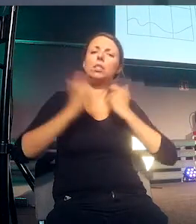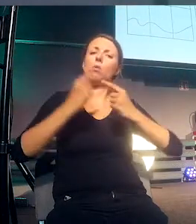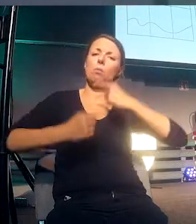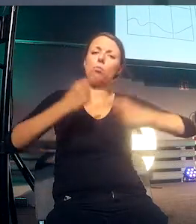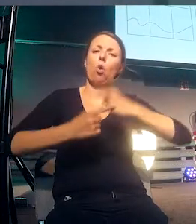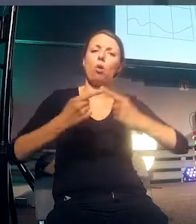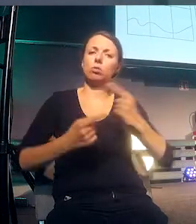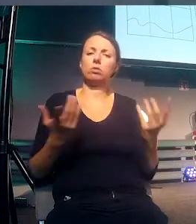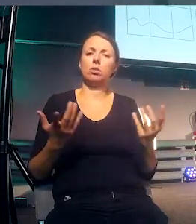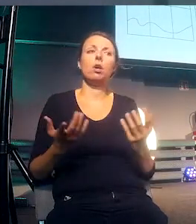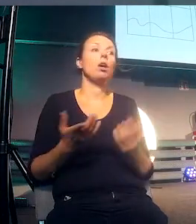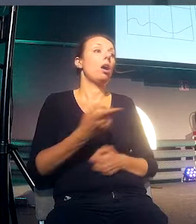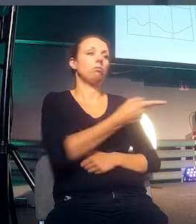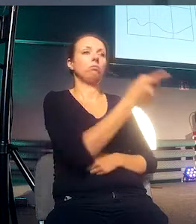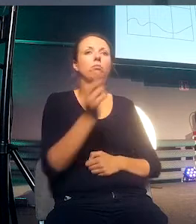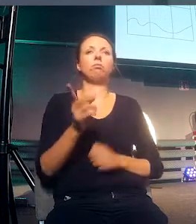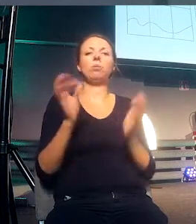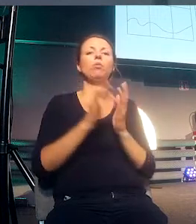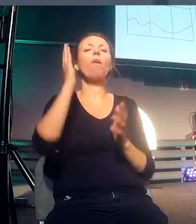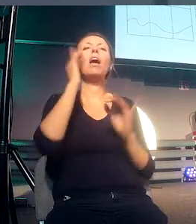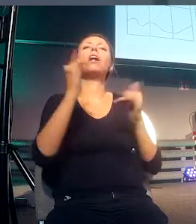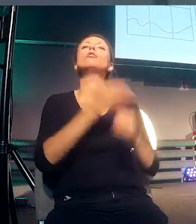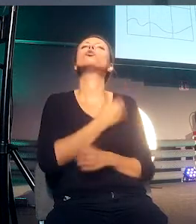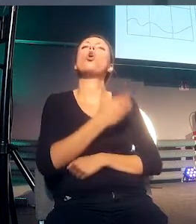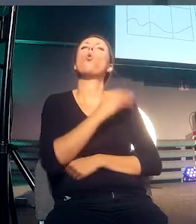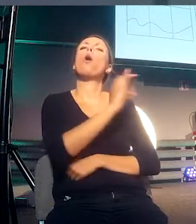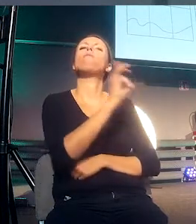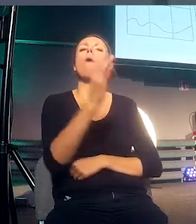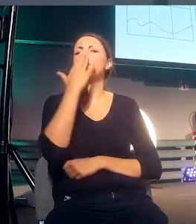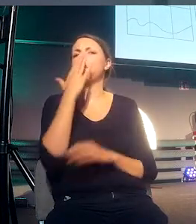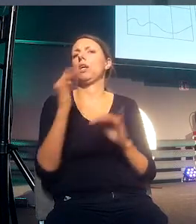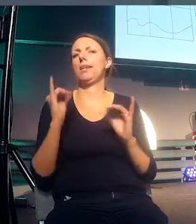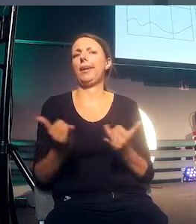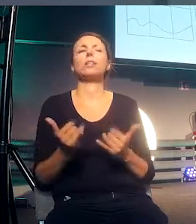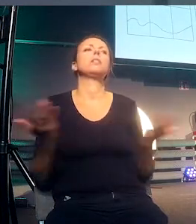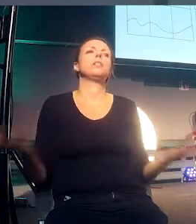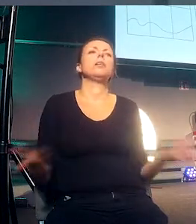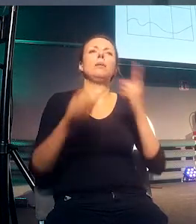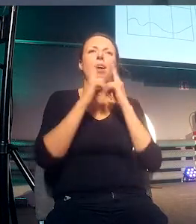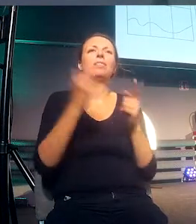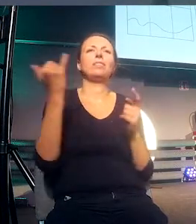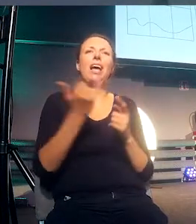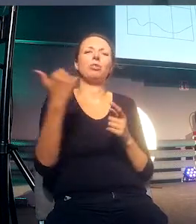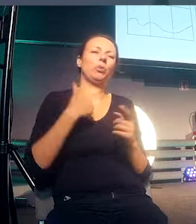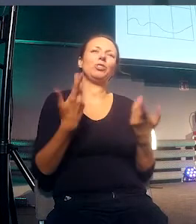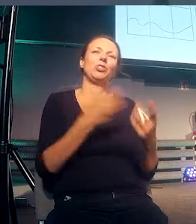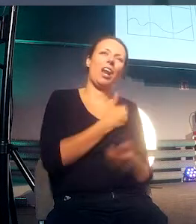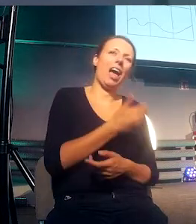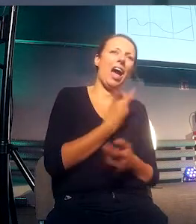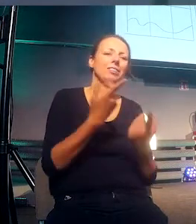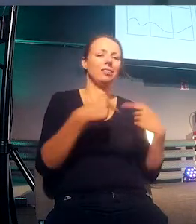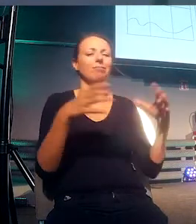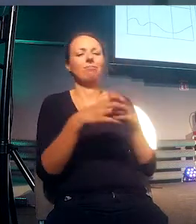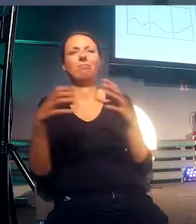pewnie, jak to było w szkole. Było co prawda zawsze w każdej klasie paru geniuszów,